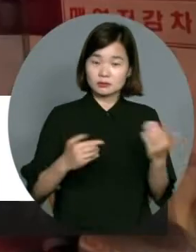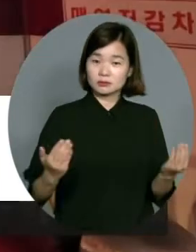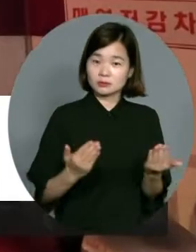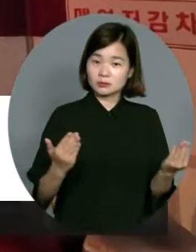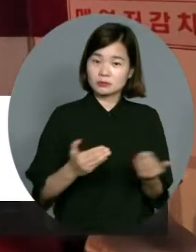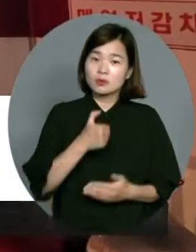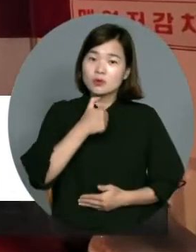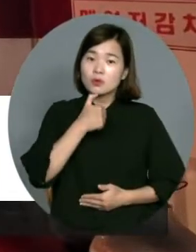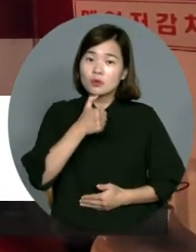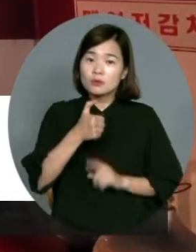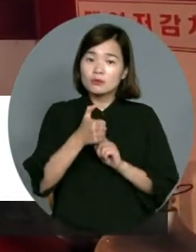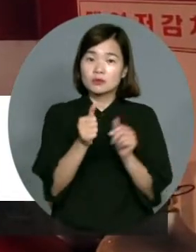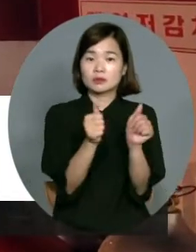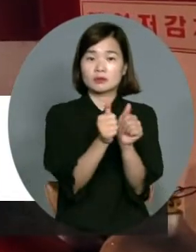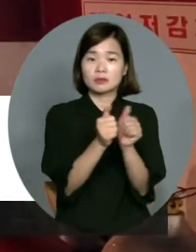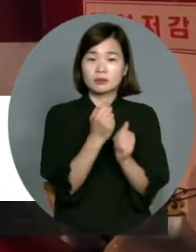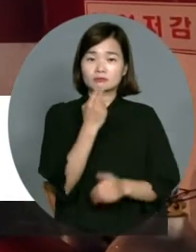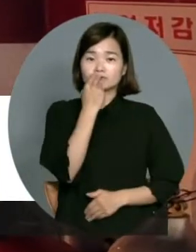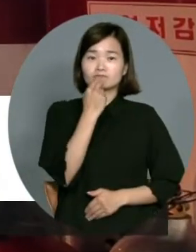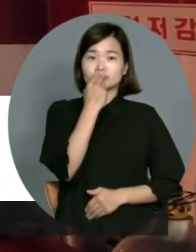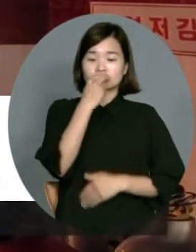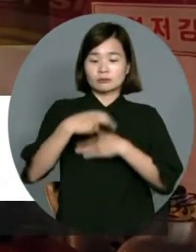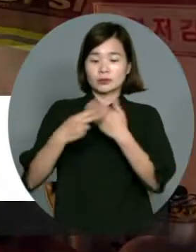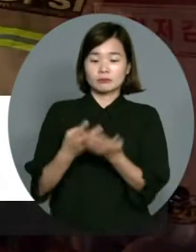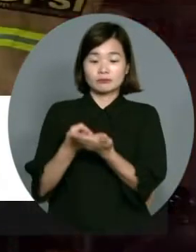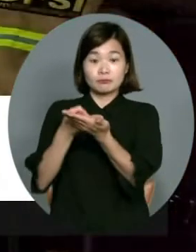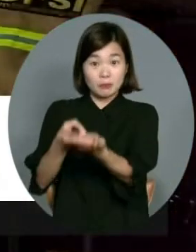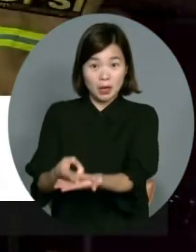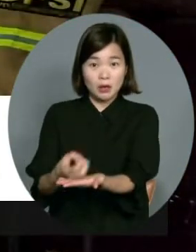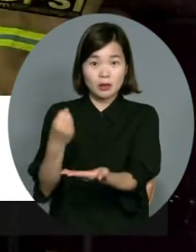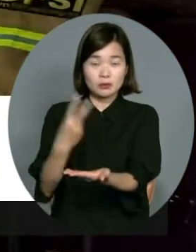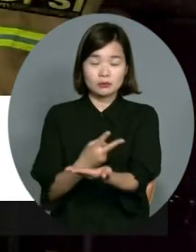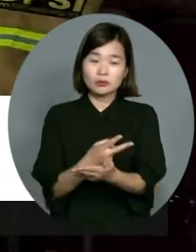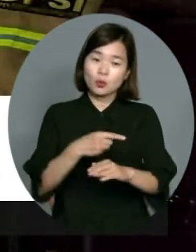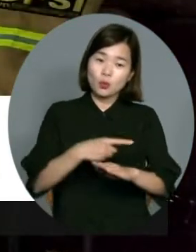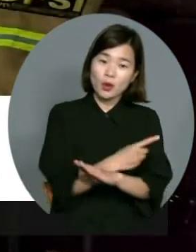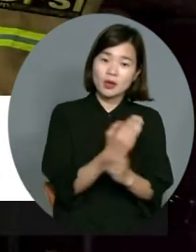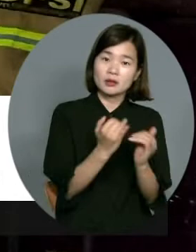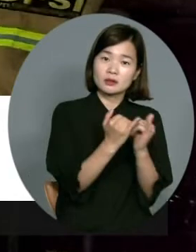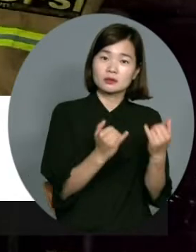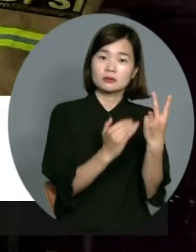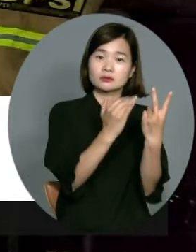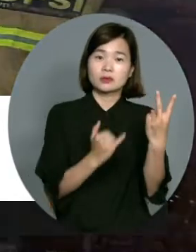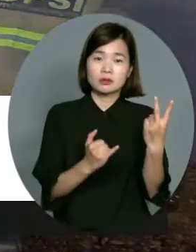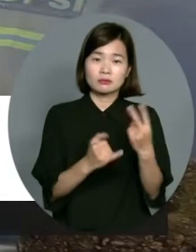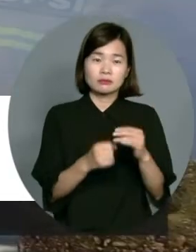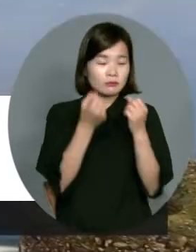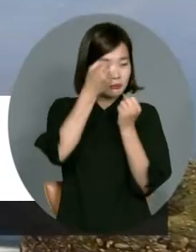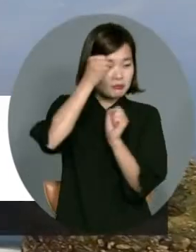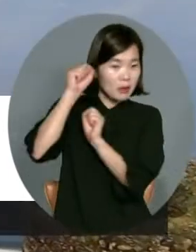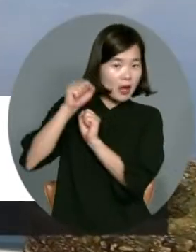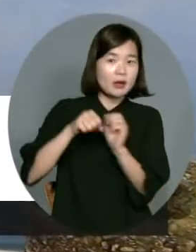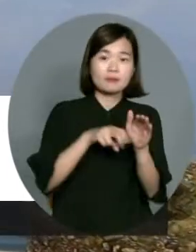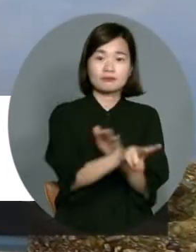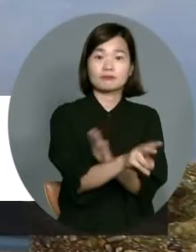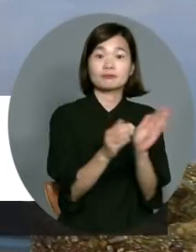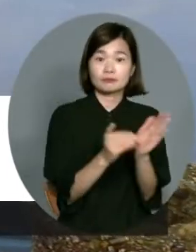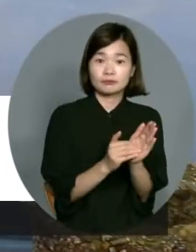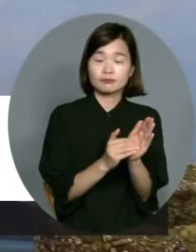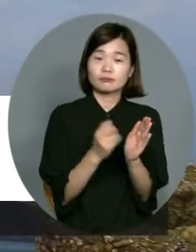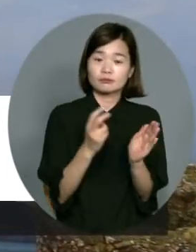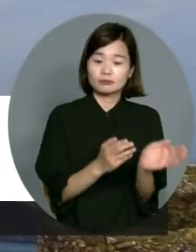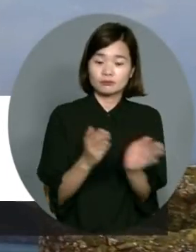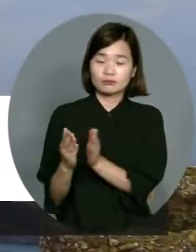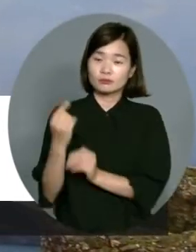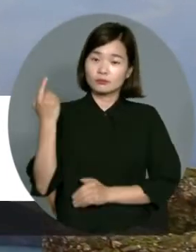50대 남성이 연기를 들이마셔 병원으로 옮겨졌고 다른 직원 2명은 급히 대표 했읍니다 또 오제 저녁